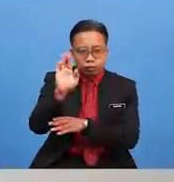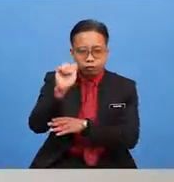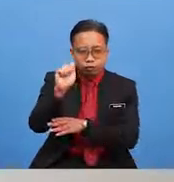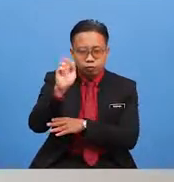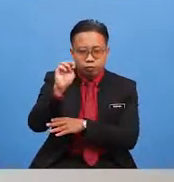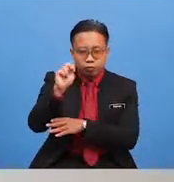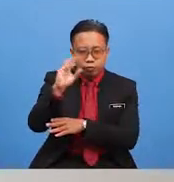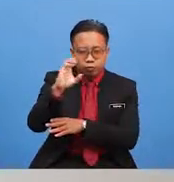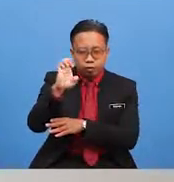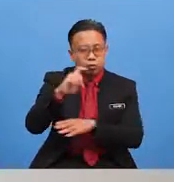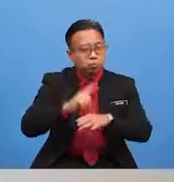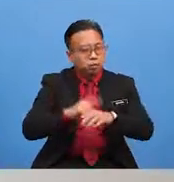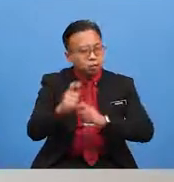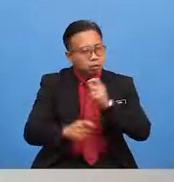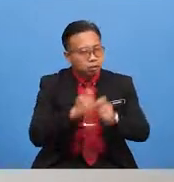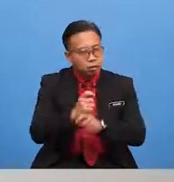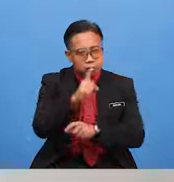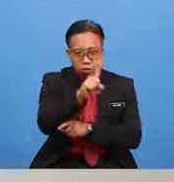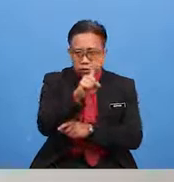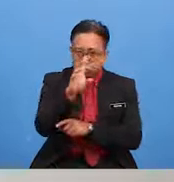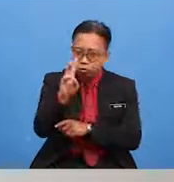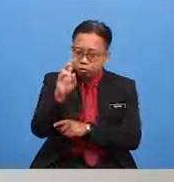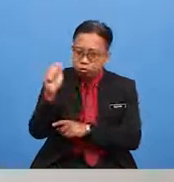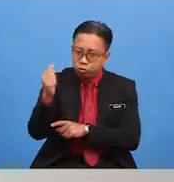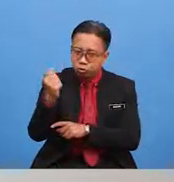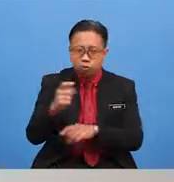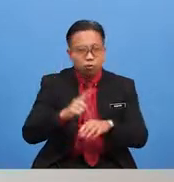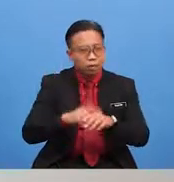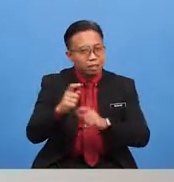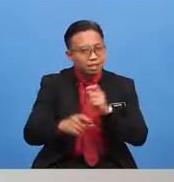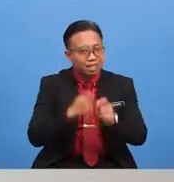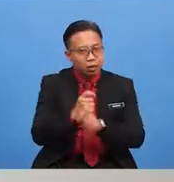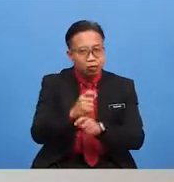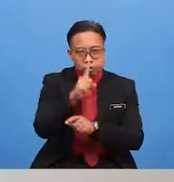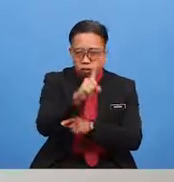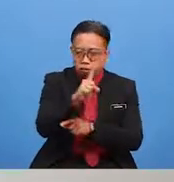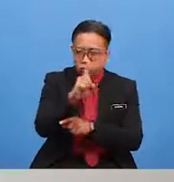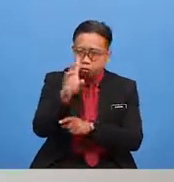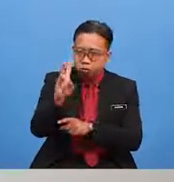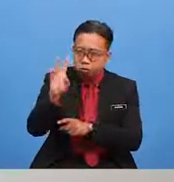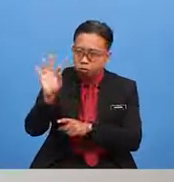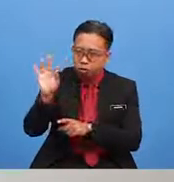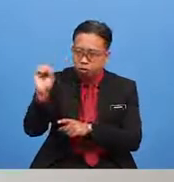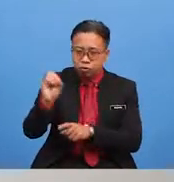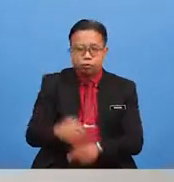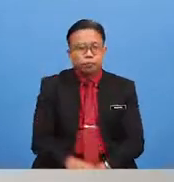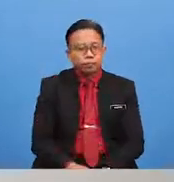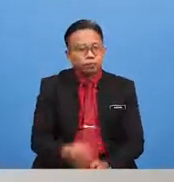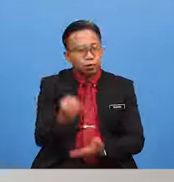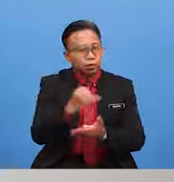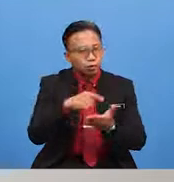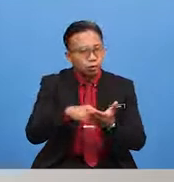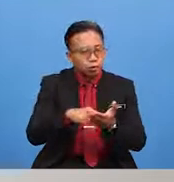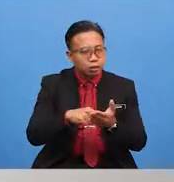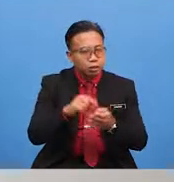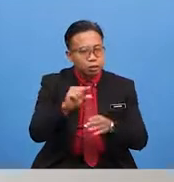iaitu pada tahun 1710 dan berakhir pada tahun 1790. Karya ini menggunakan